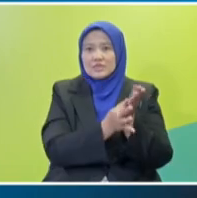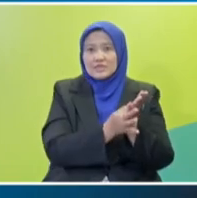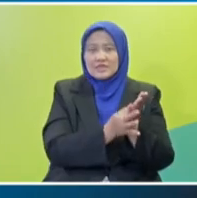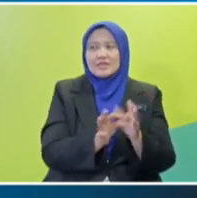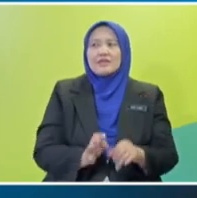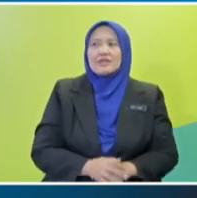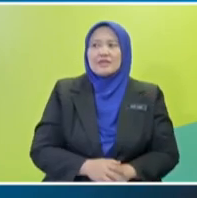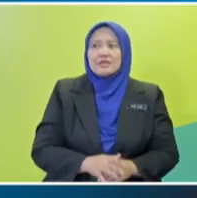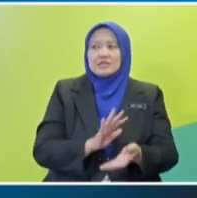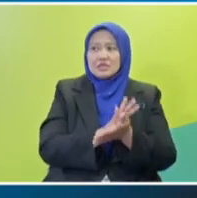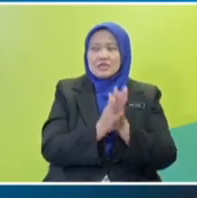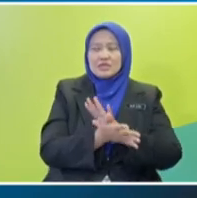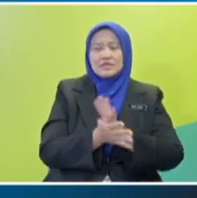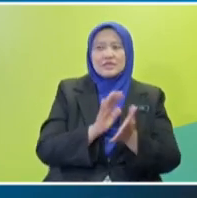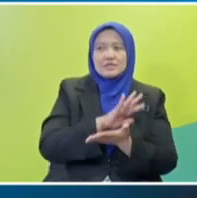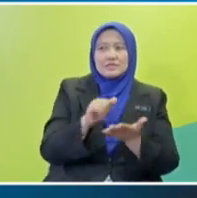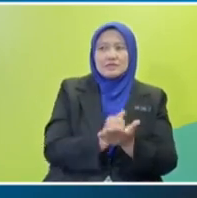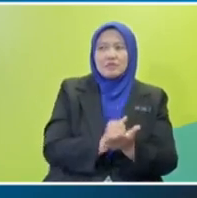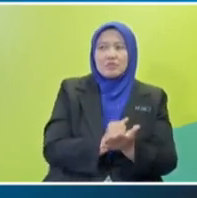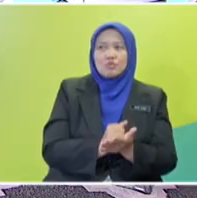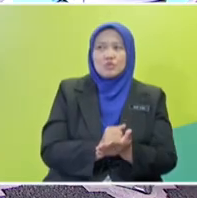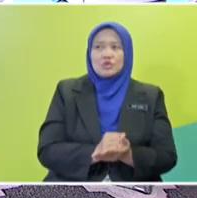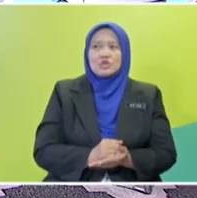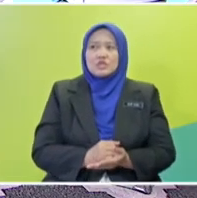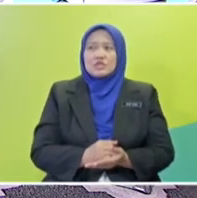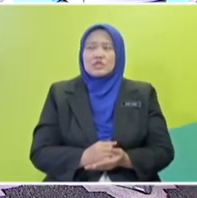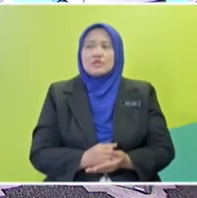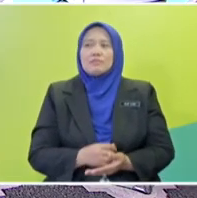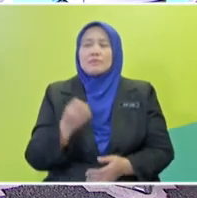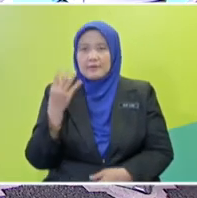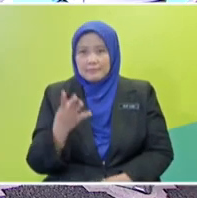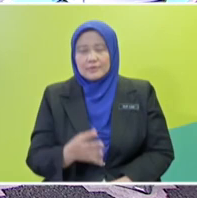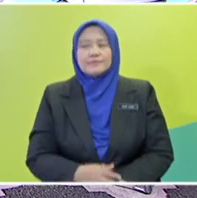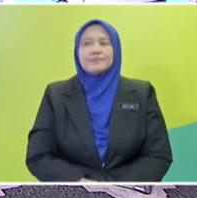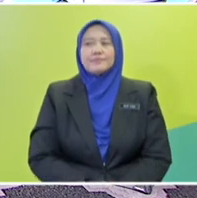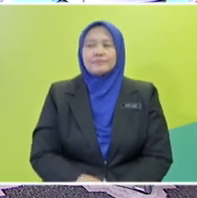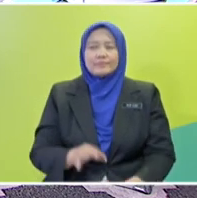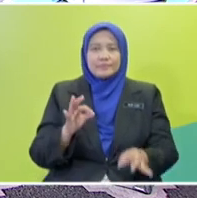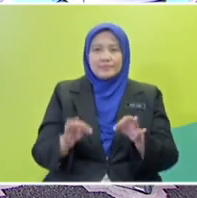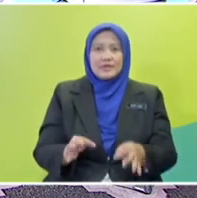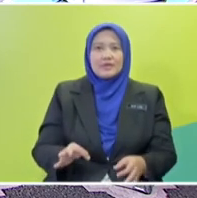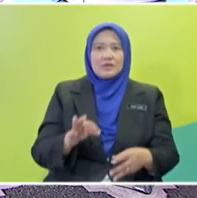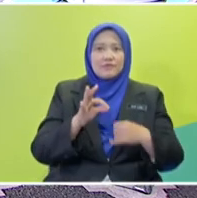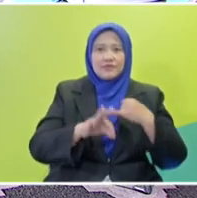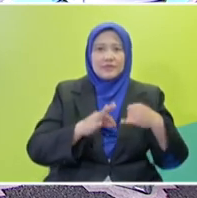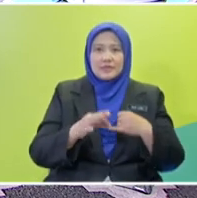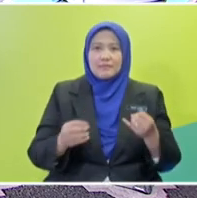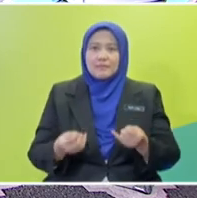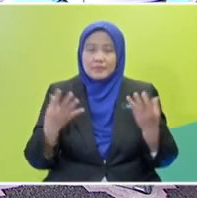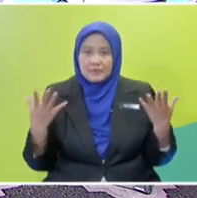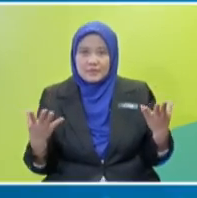contohin jadi kita kirim berapa jumlah dia oke macet tadi kita sebut contoh filamennya banyak jadi kos kita ketinggi ke sini